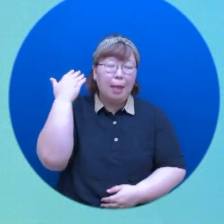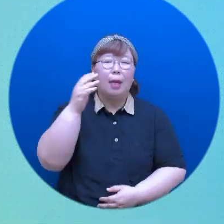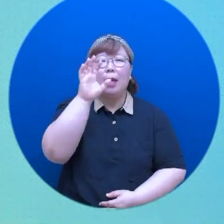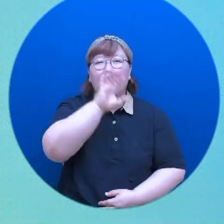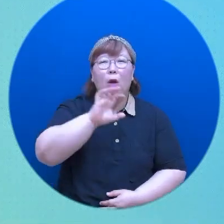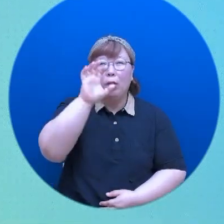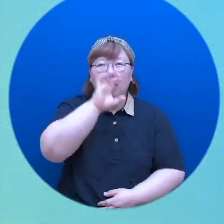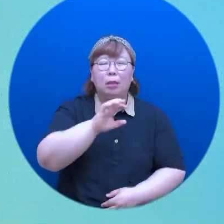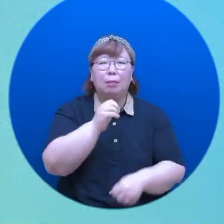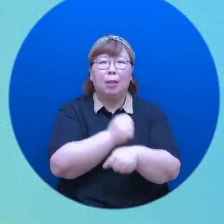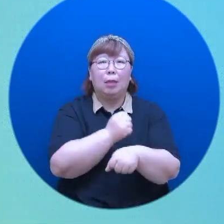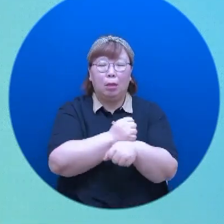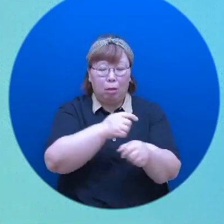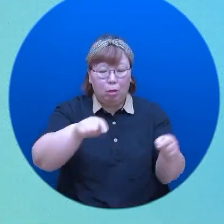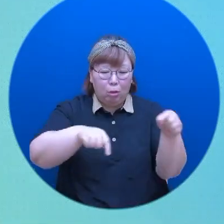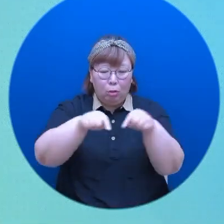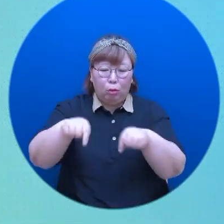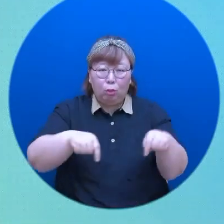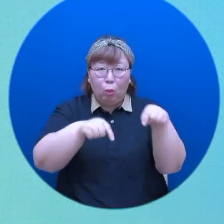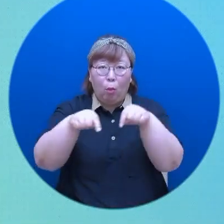연습했던 설교 녹음도